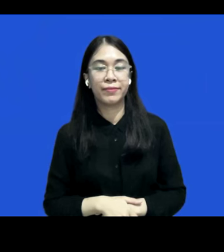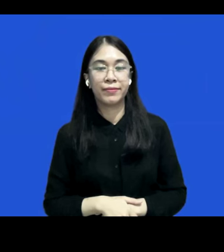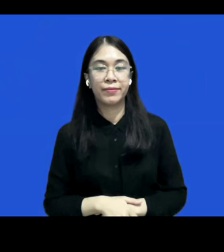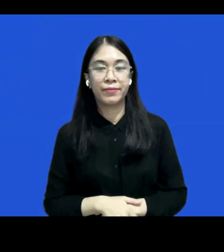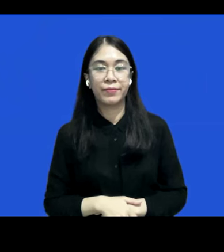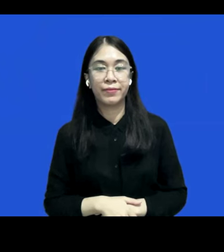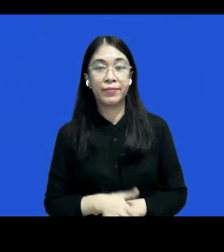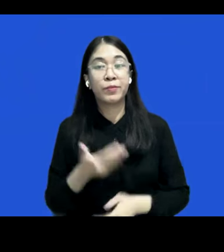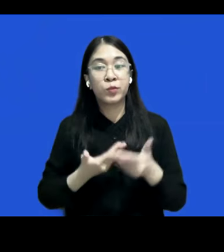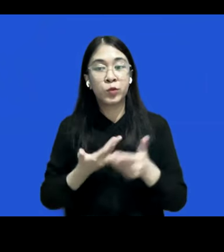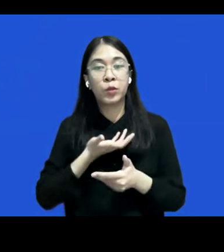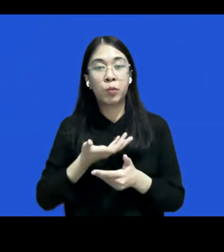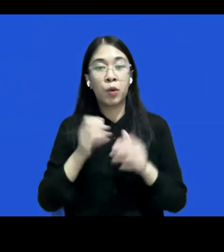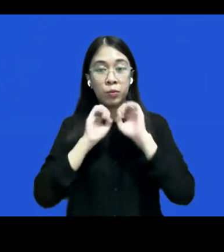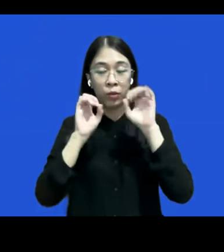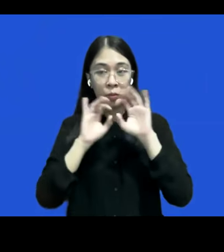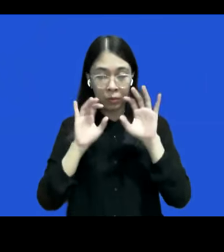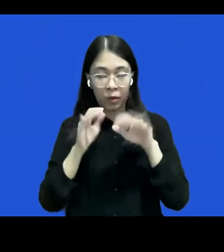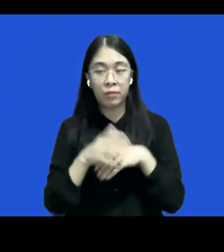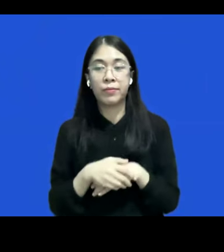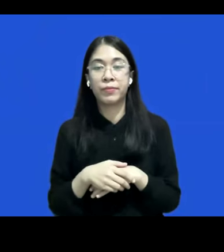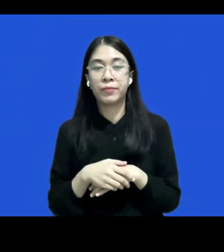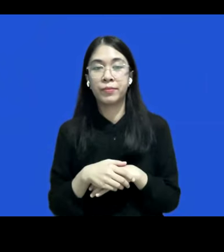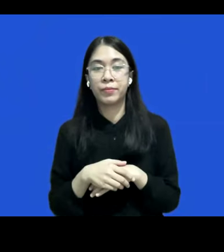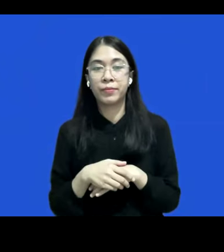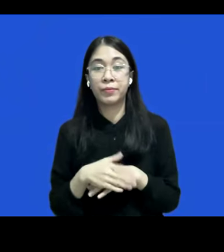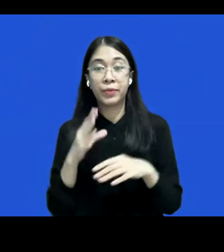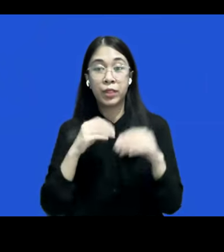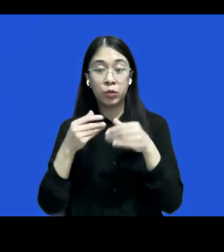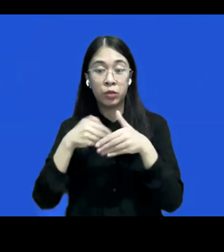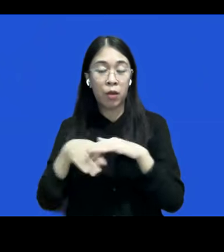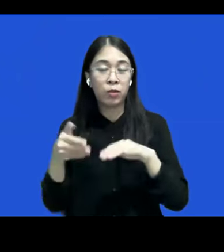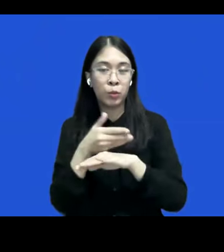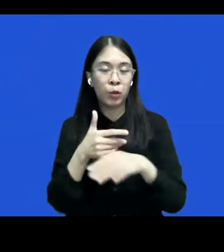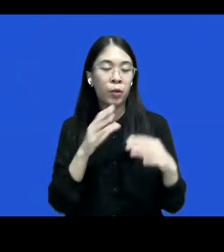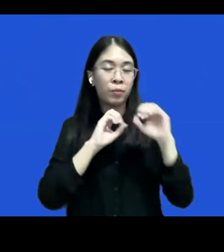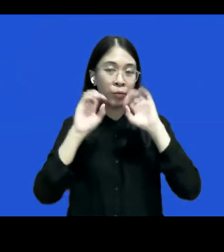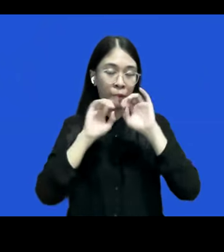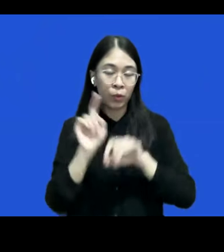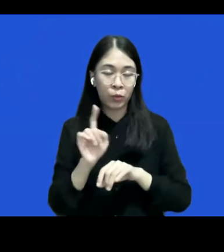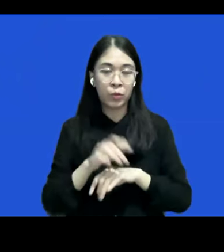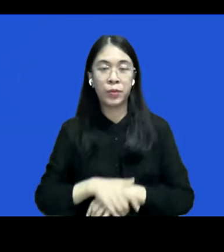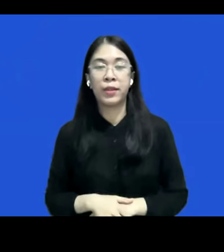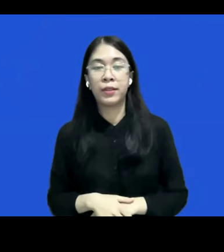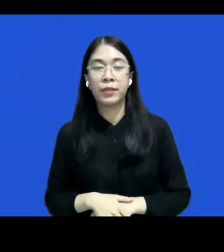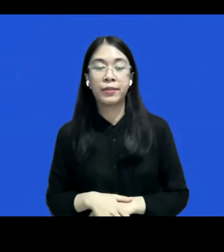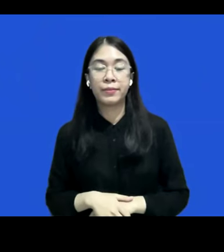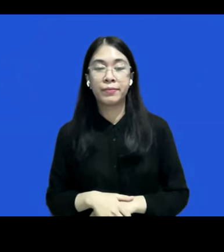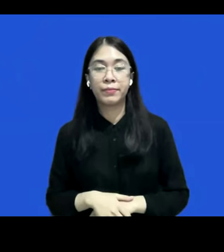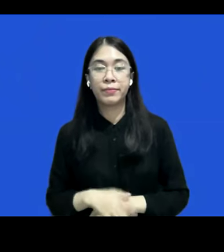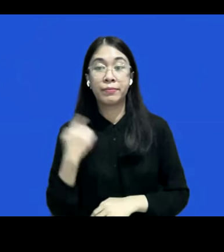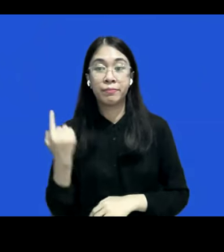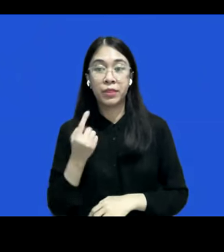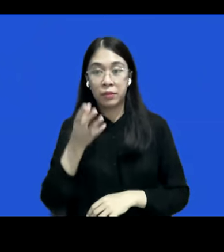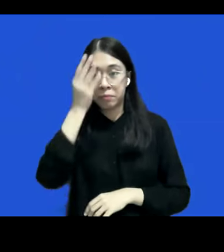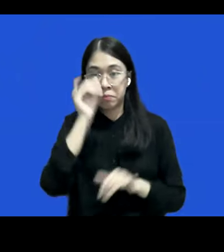Saya mungkin mau kasih pengantar sebelum kita masuk ke diskusi pada siang hari ini. Teman-teman, seperti yang kita ketahui